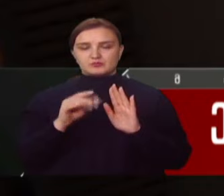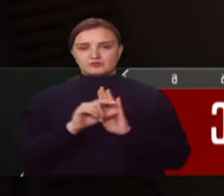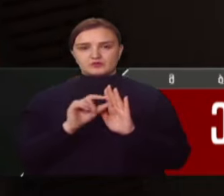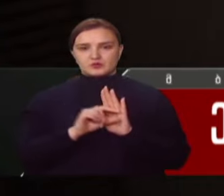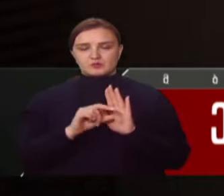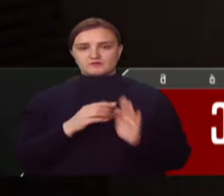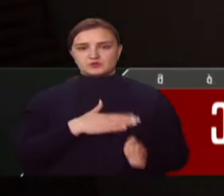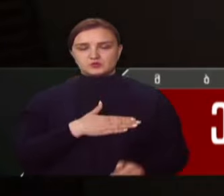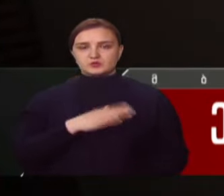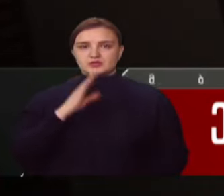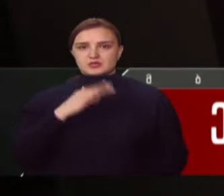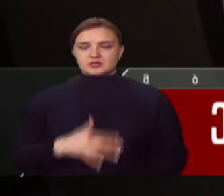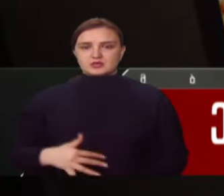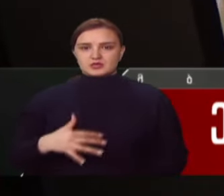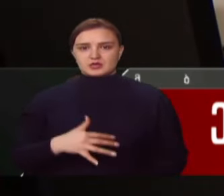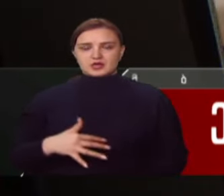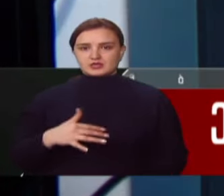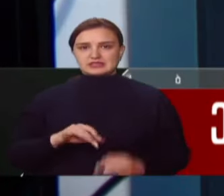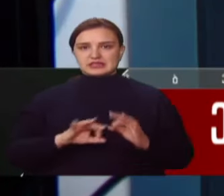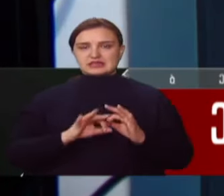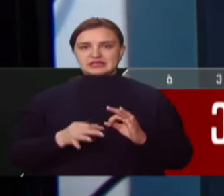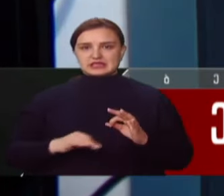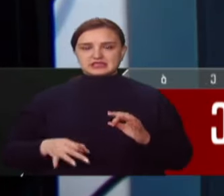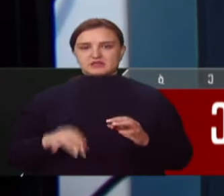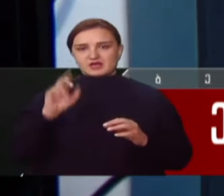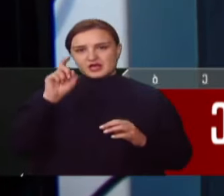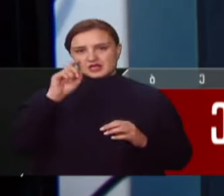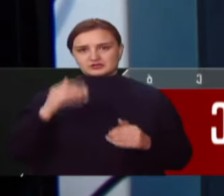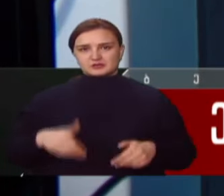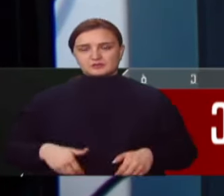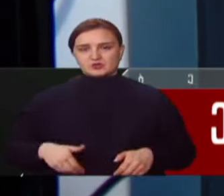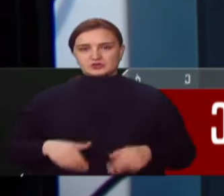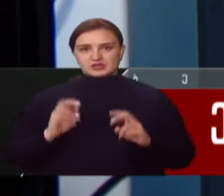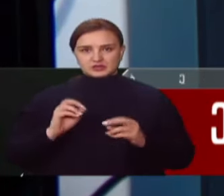და ის ძუძუს საშულოსნო სხელის, მსხვილი ნაწლავის და პროსტატის კიბოს სკრინინგს აერთიანებს.